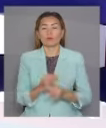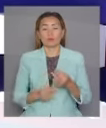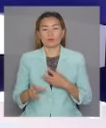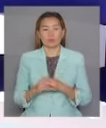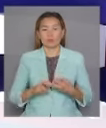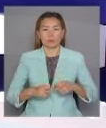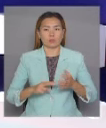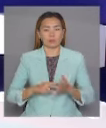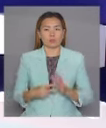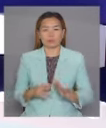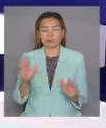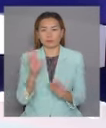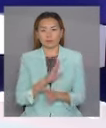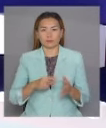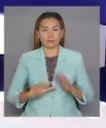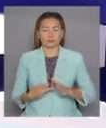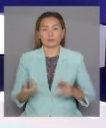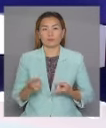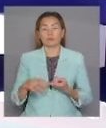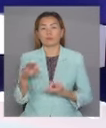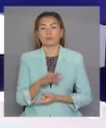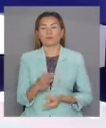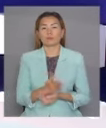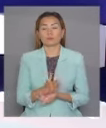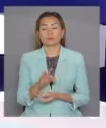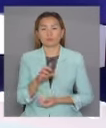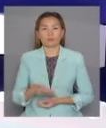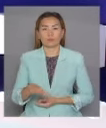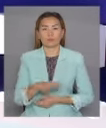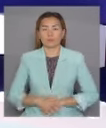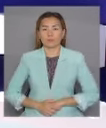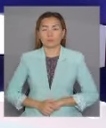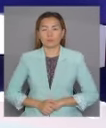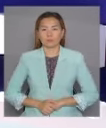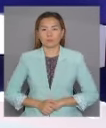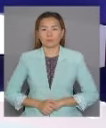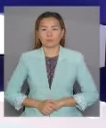социальные проекты и экологические проблемы, связанные с областью. Далее в сюжете.